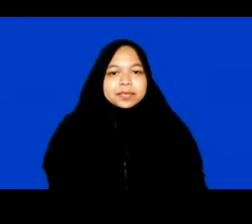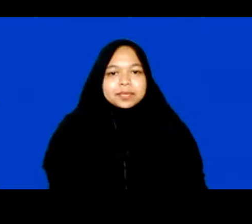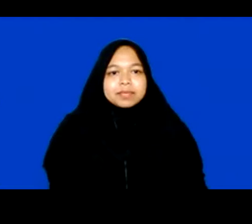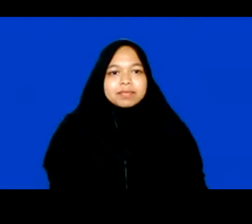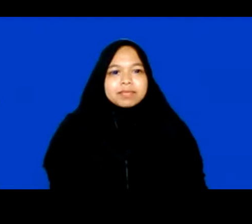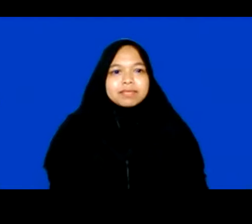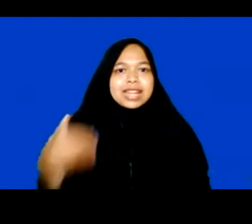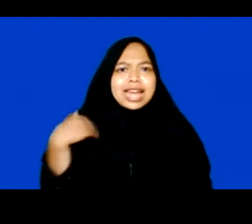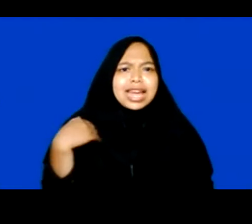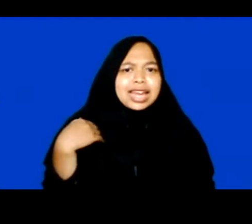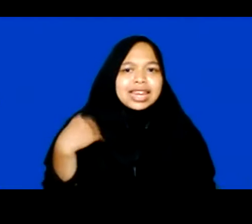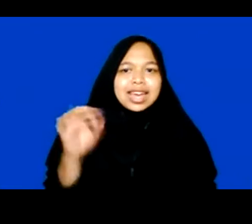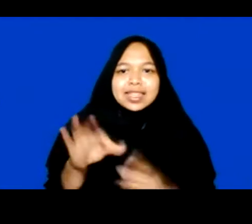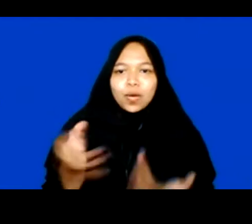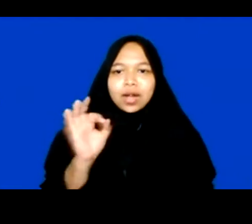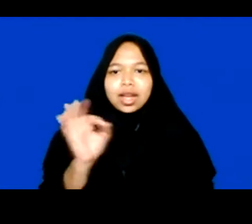Adakah di sini teman-teman?